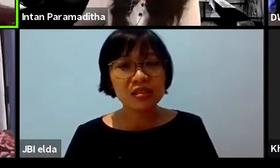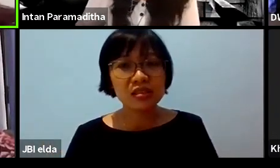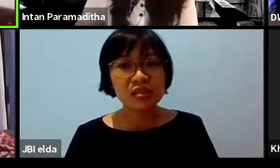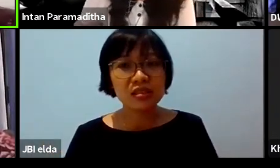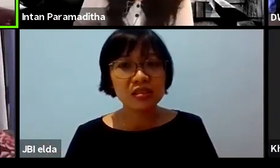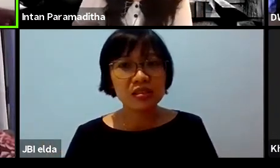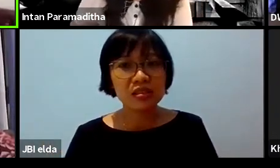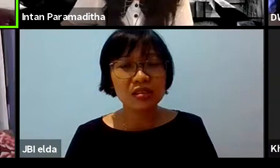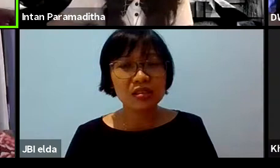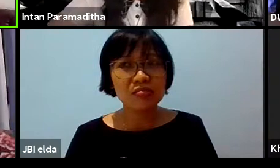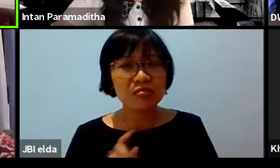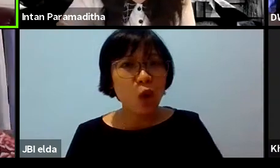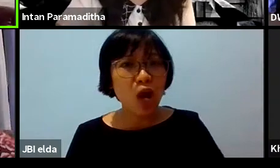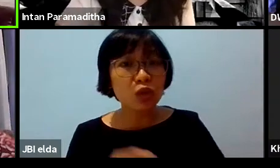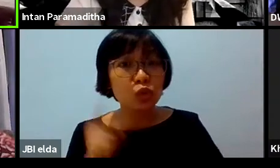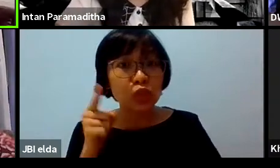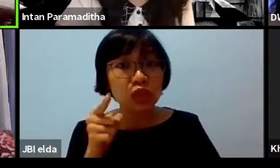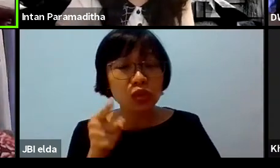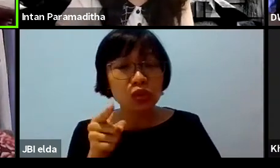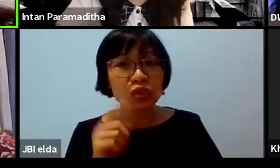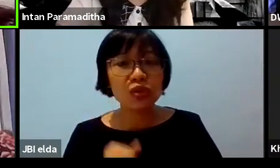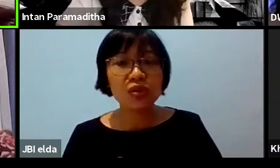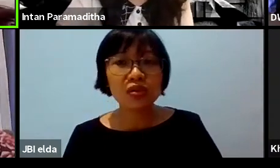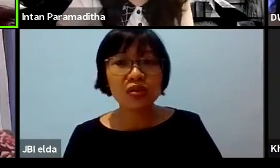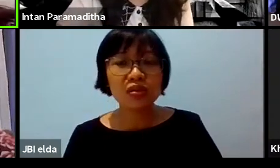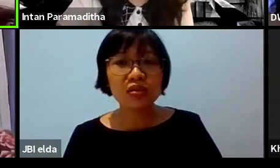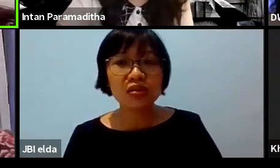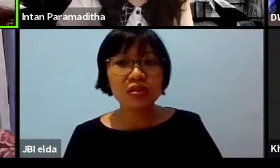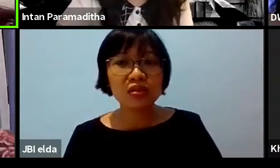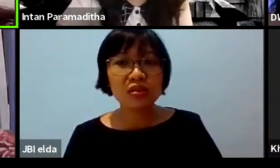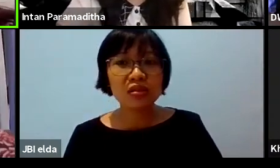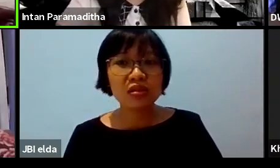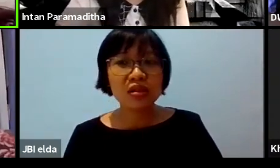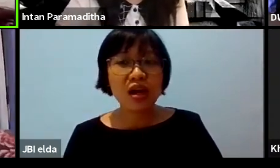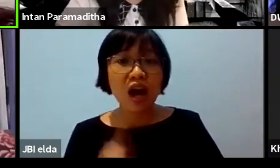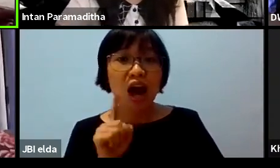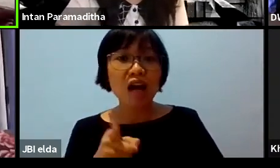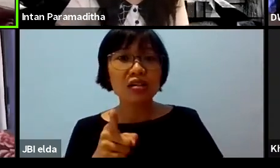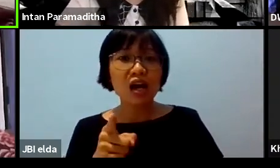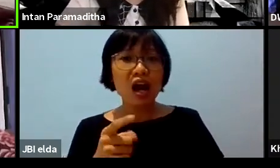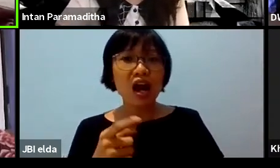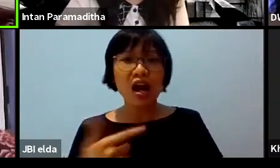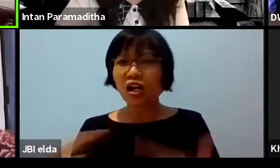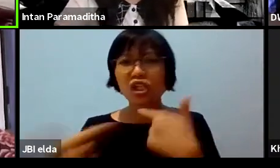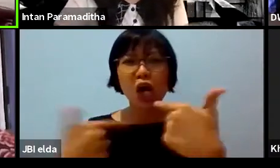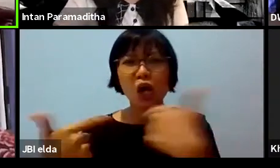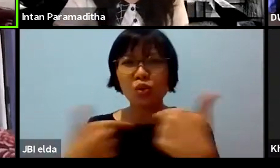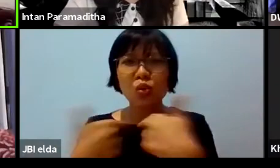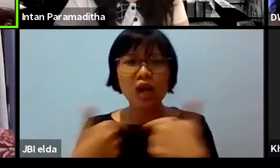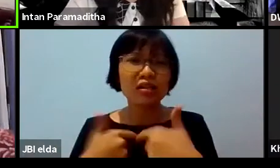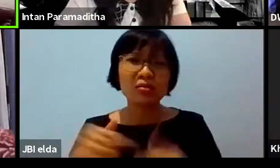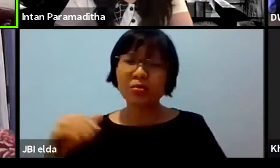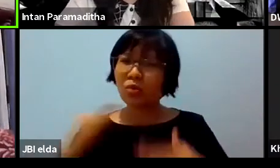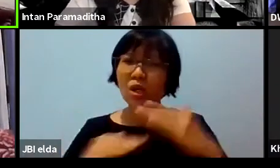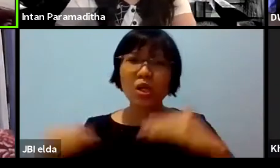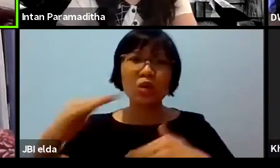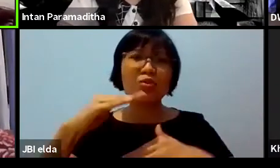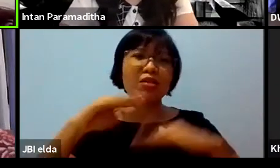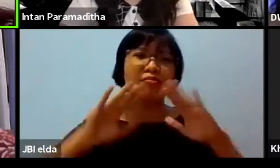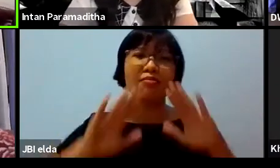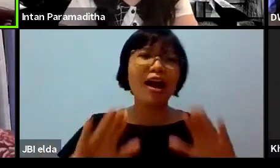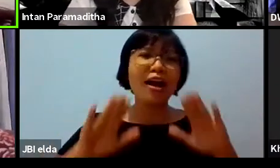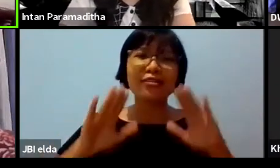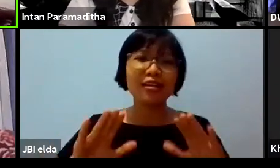Kemendikbud pada waktu itu gitu. Nah, itu juga serangan tuh mulai muncul, bahkan itu lebih ini lagi ya, lebih kasar lagi gitu,